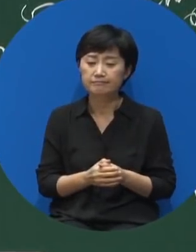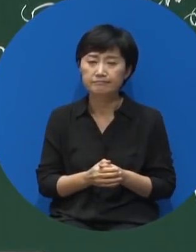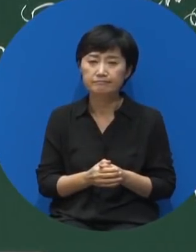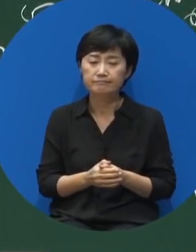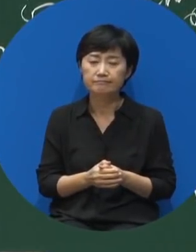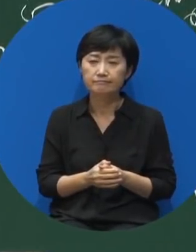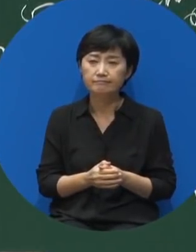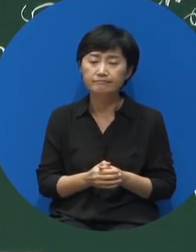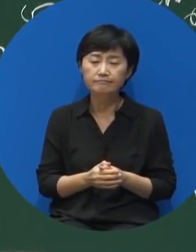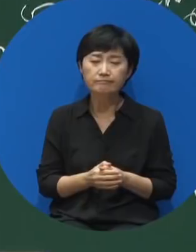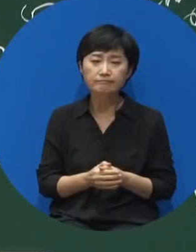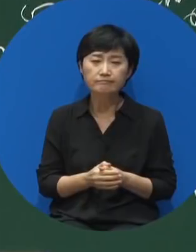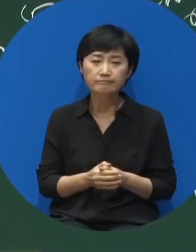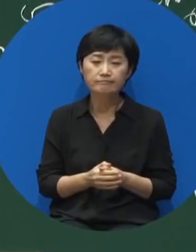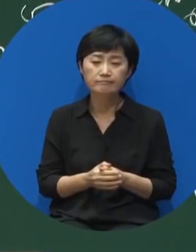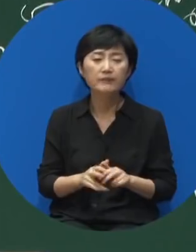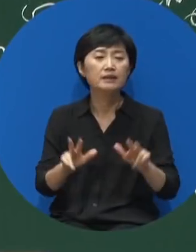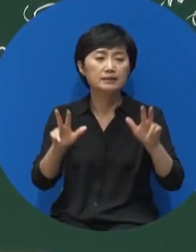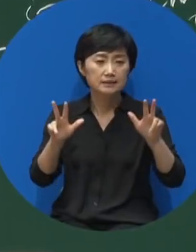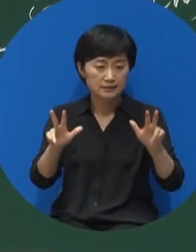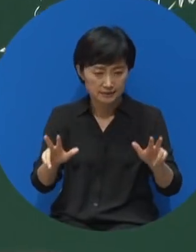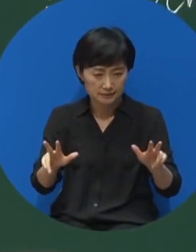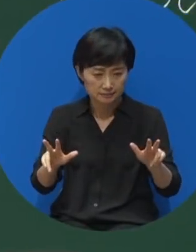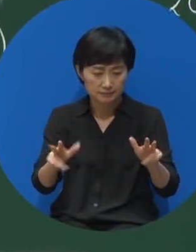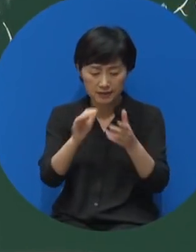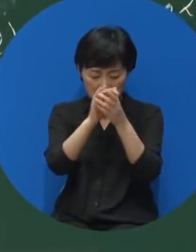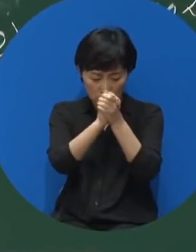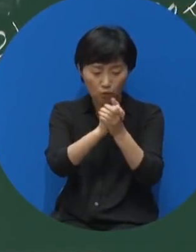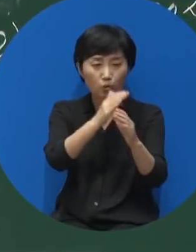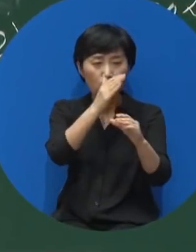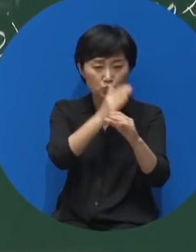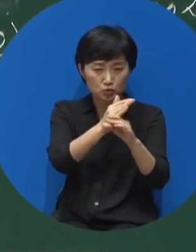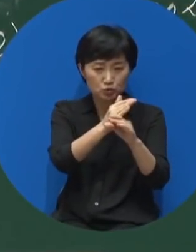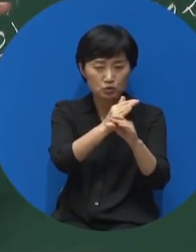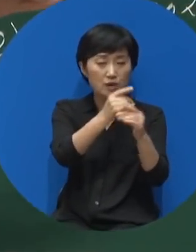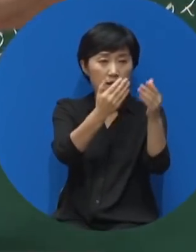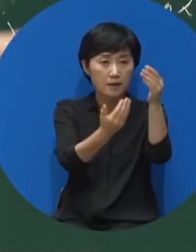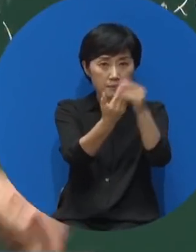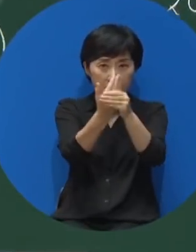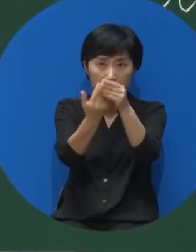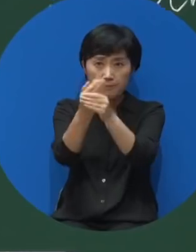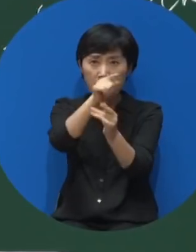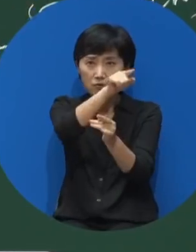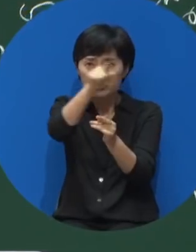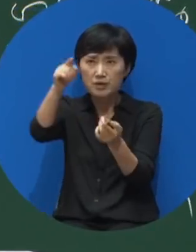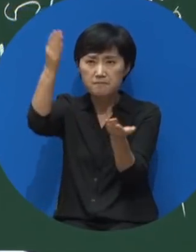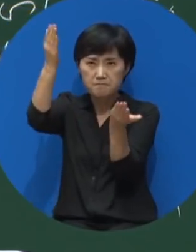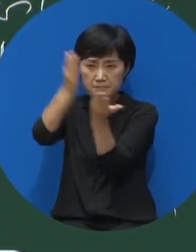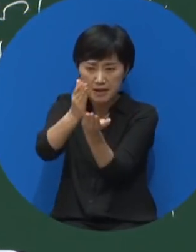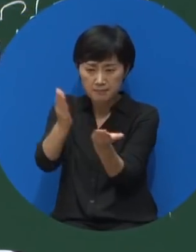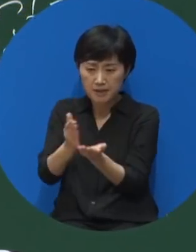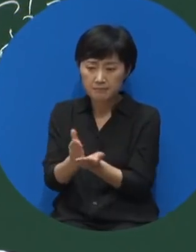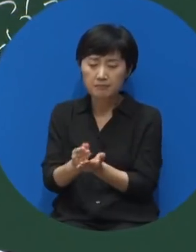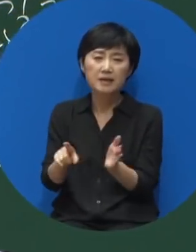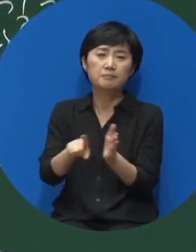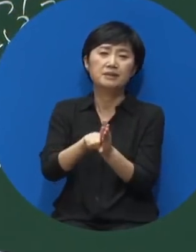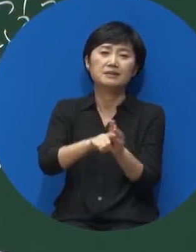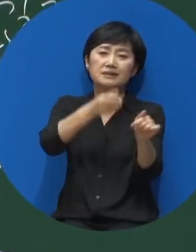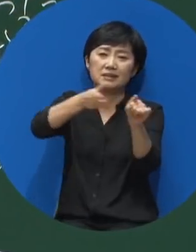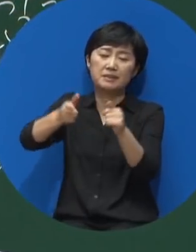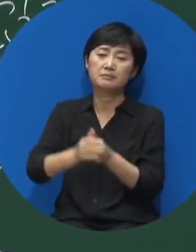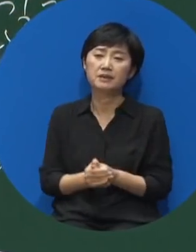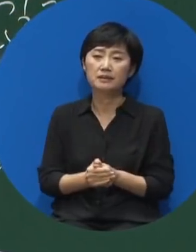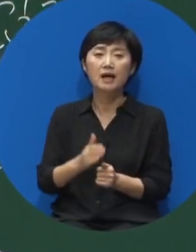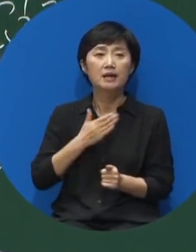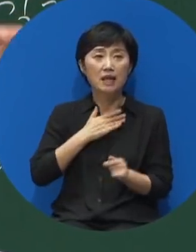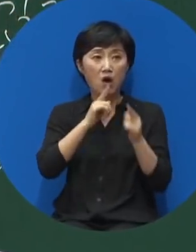말을 맺겠습니다. 지금 이 일은 일어나고 있습니다. 믿으셔야 됩니다. 여러분은